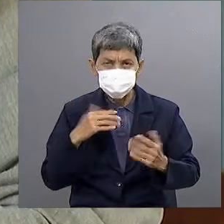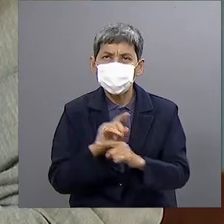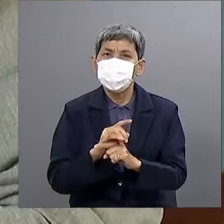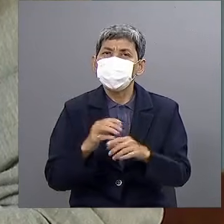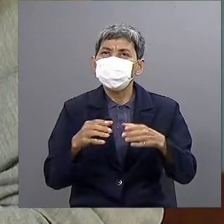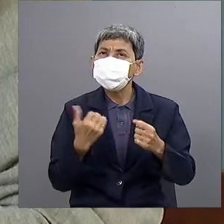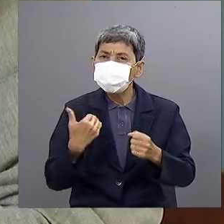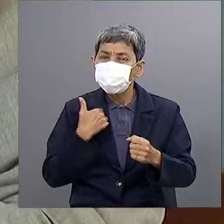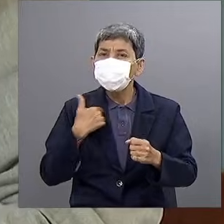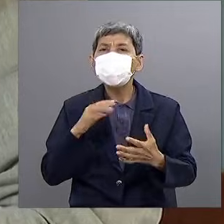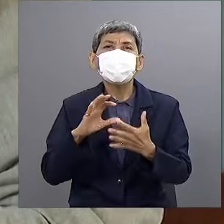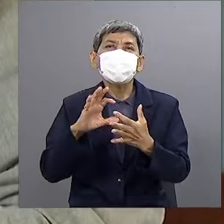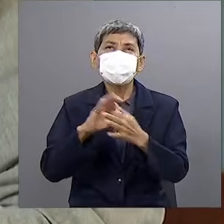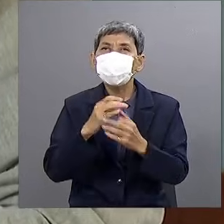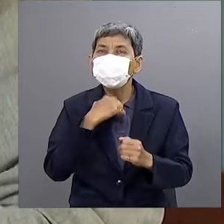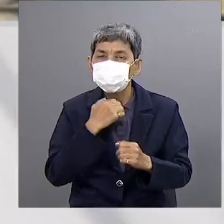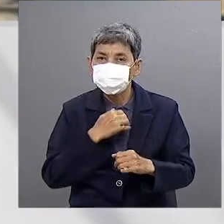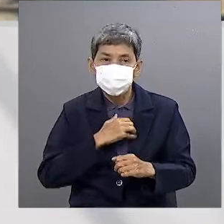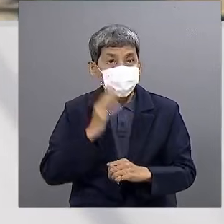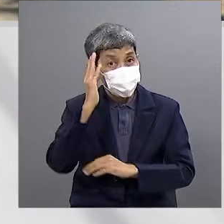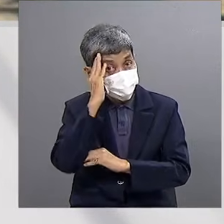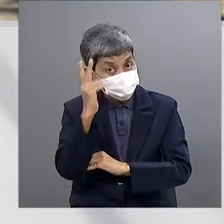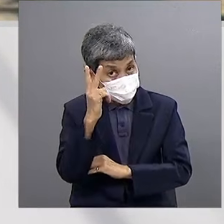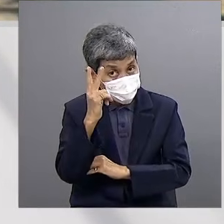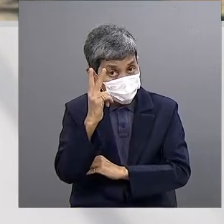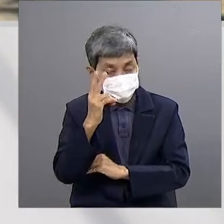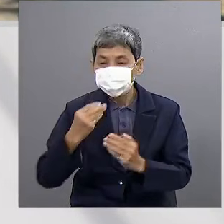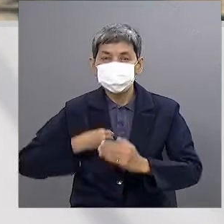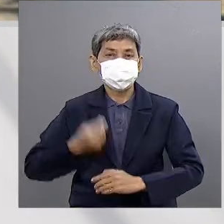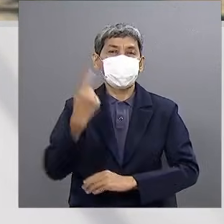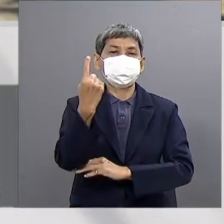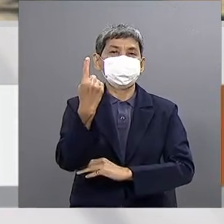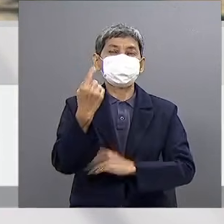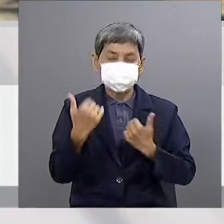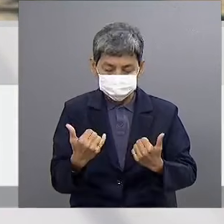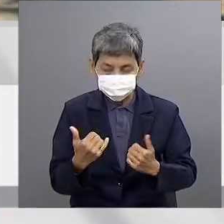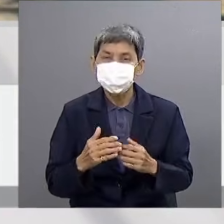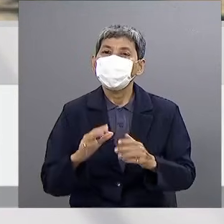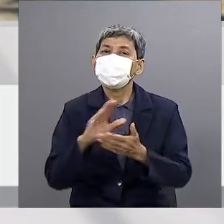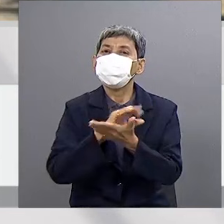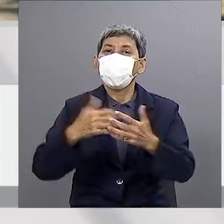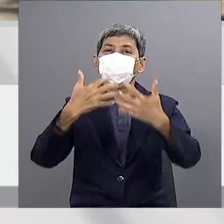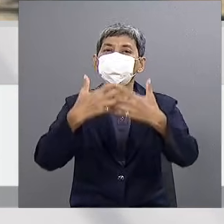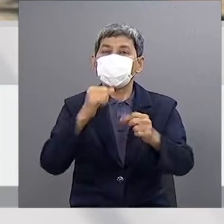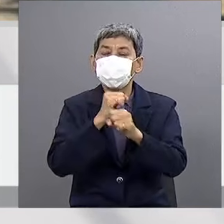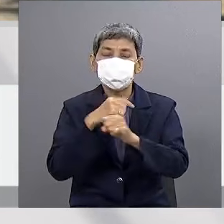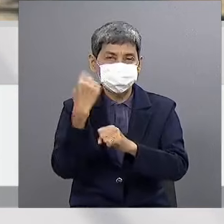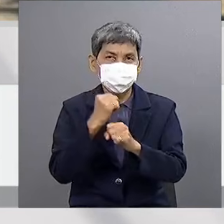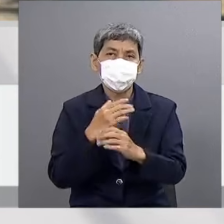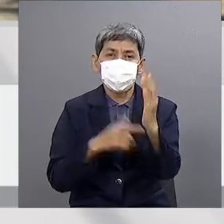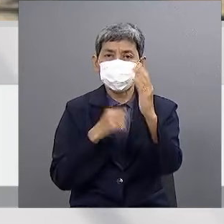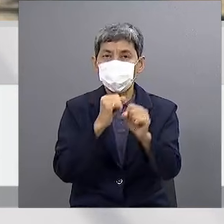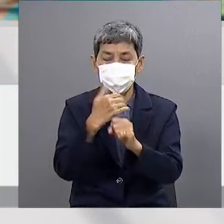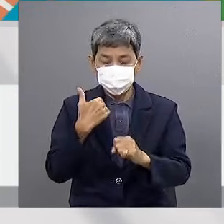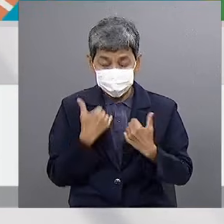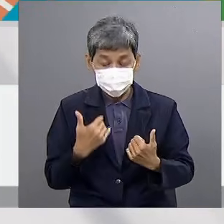ะครับพัก2คืนจ่าย1คืน ประธานสภาอุตสาหกรรมท่องเที่ยวจังหวัดประจวบคีรีขันธ์ค่ะบอกว่าถึงแม้จะมีโครง